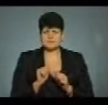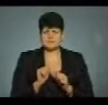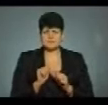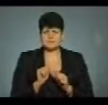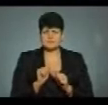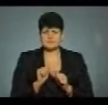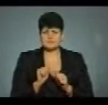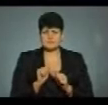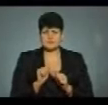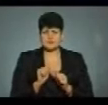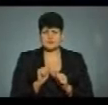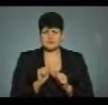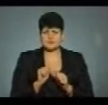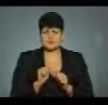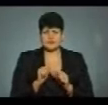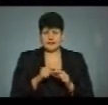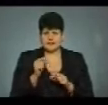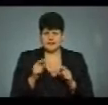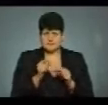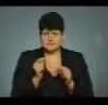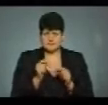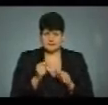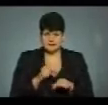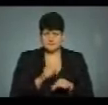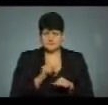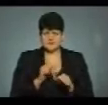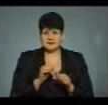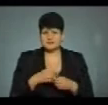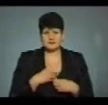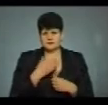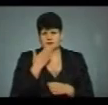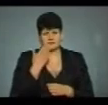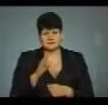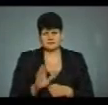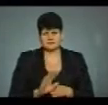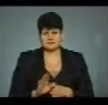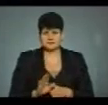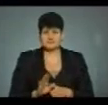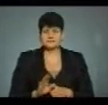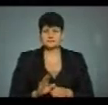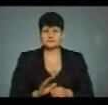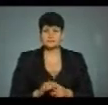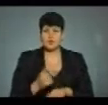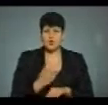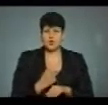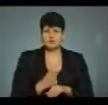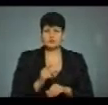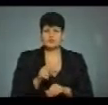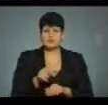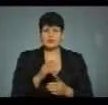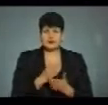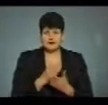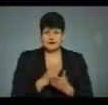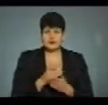приспік листкову поверхню. А думаю, то нічого страшного, тому немає. Головне, що вона є і